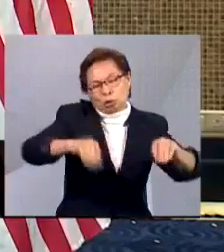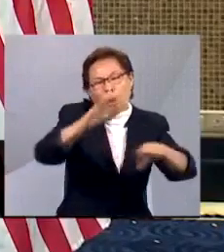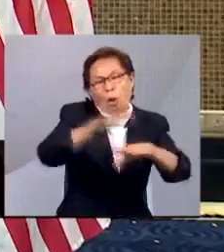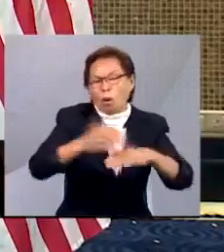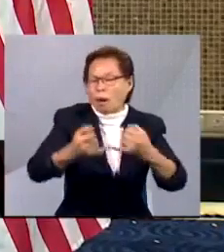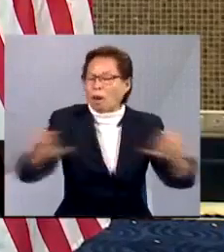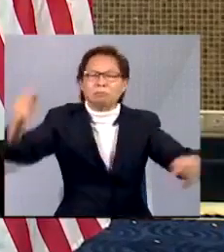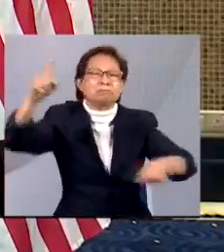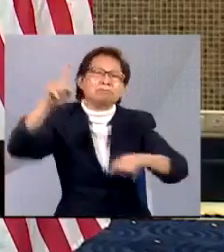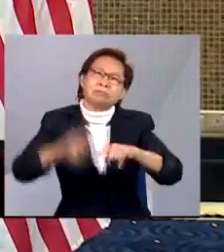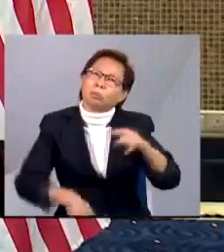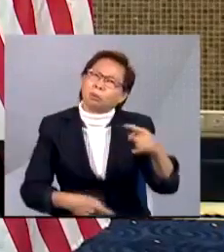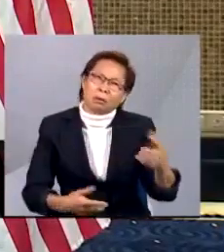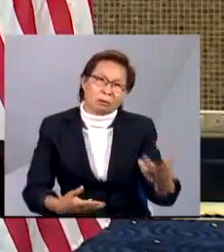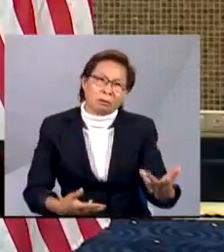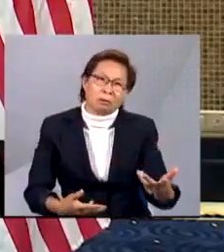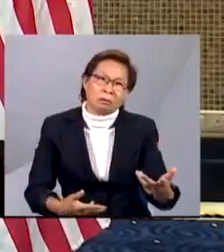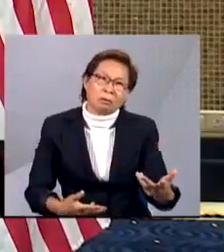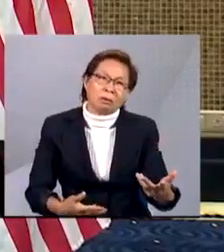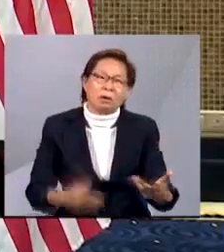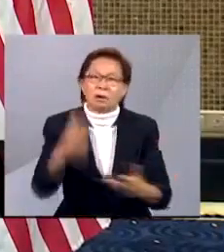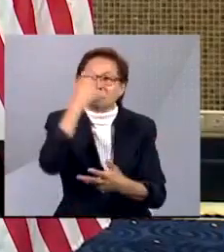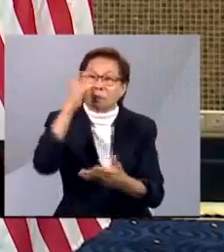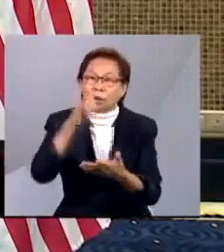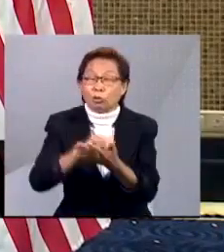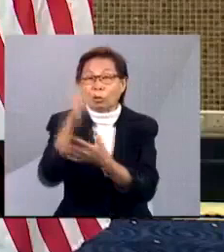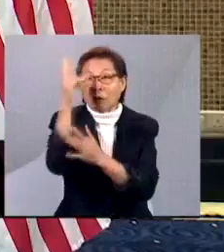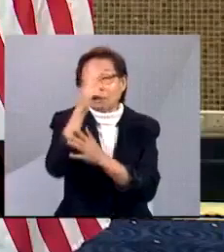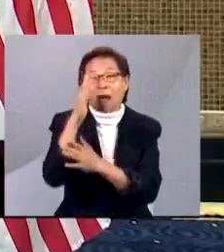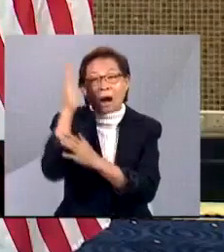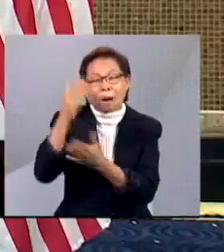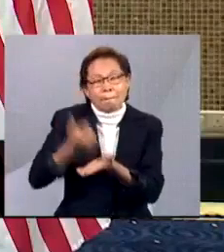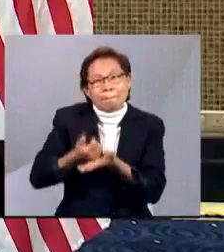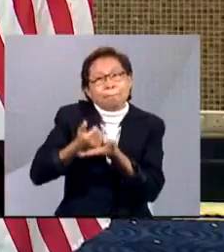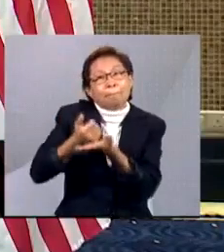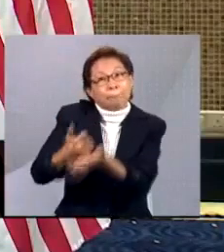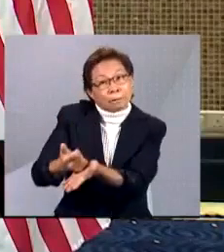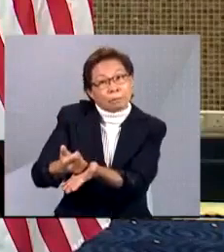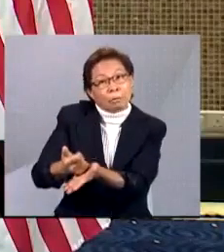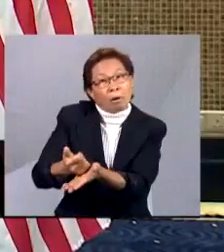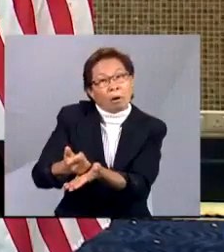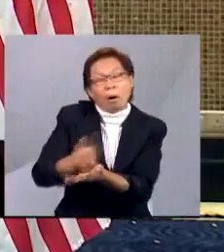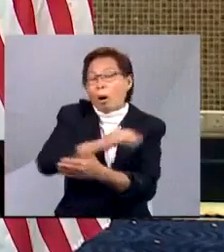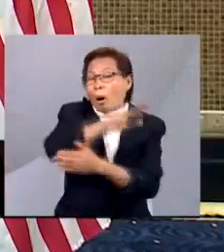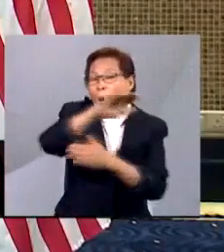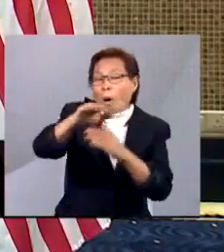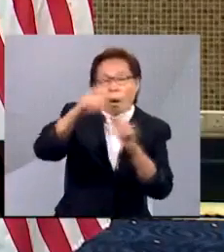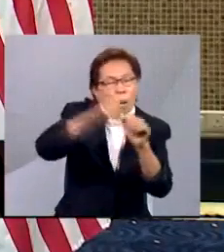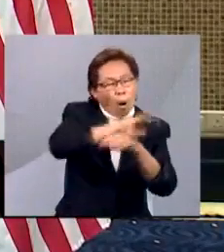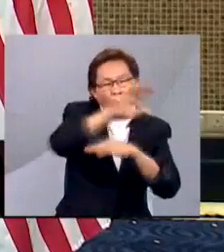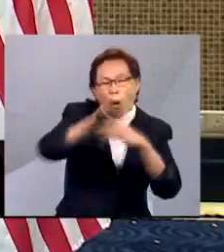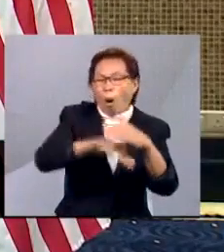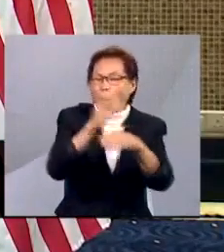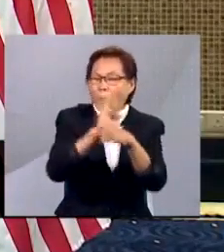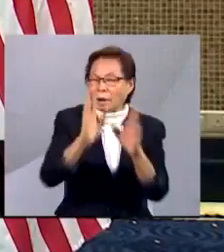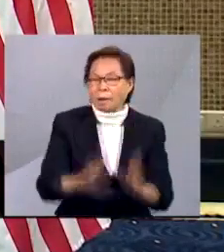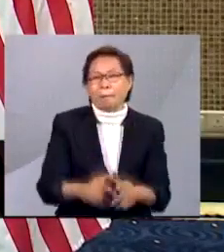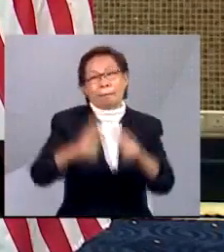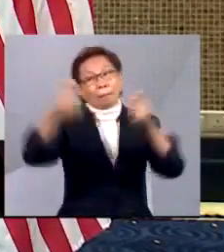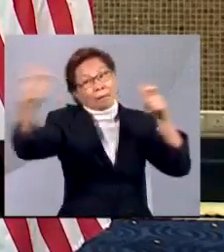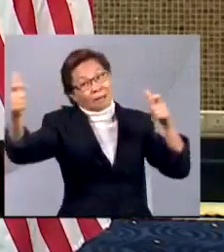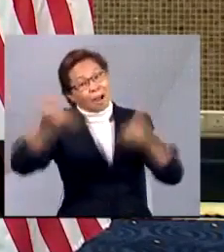atas talian. Sehubungan itu, kerajaan akan membantu setiap perniagaan sama ada